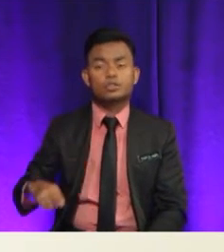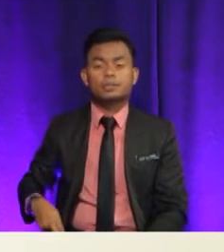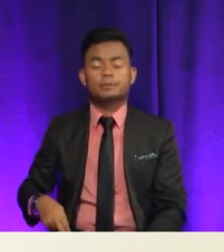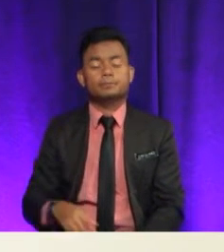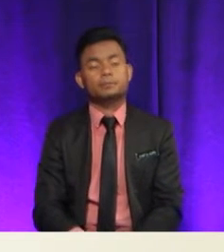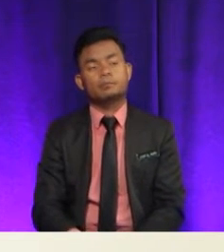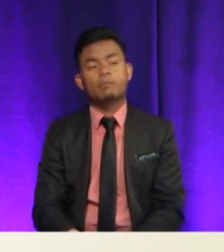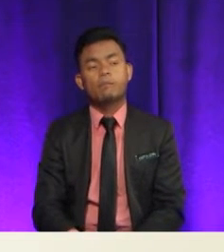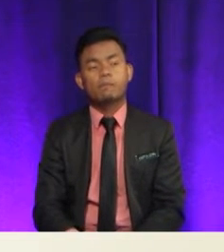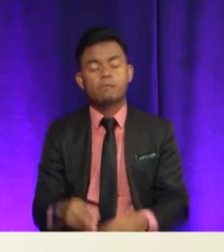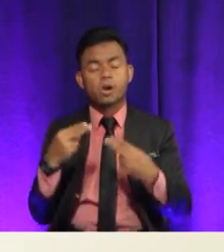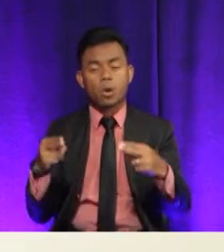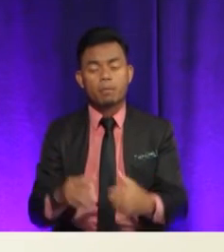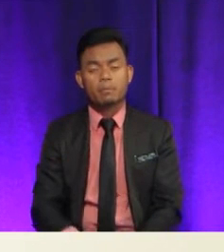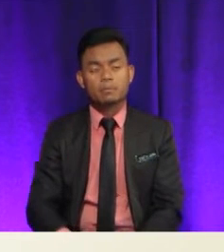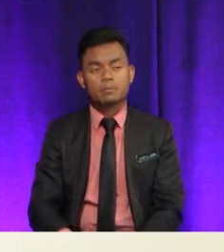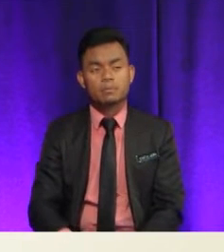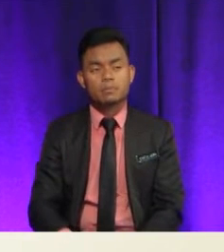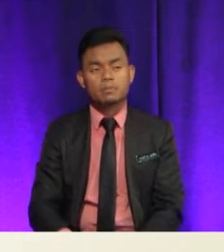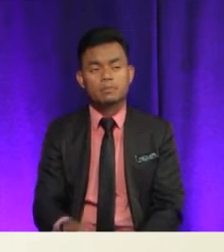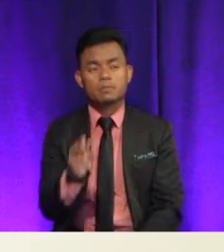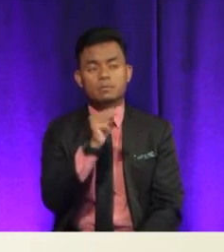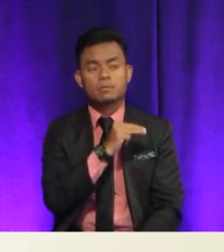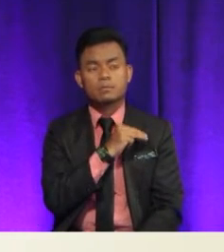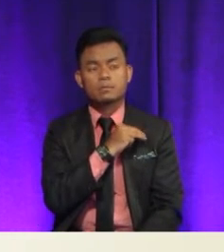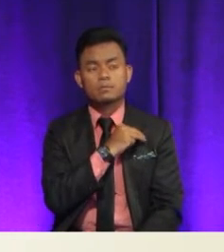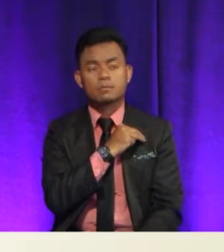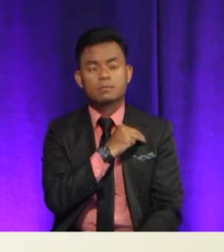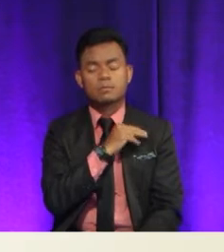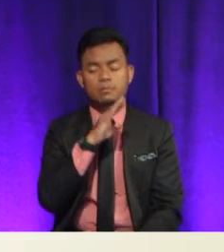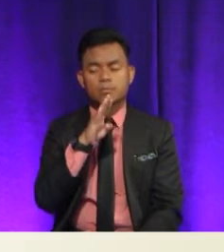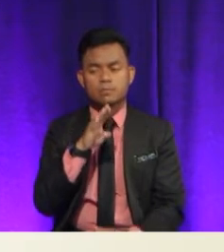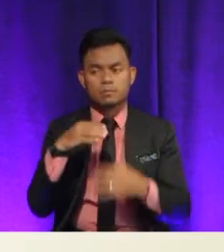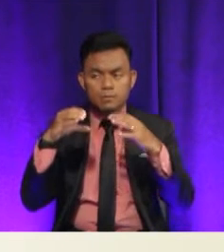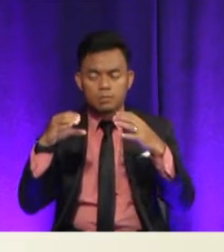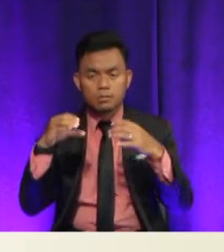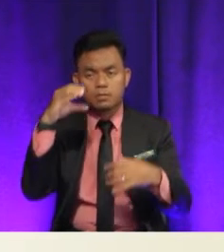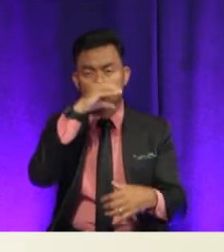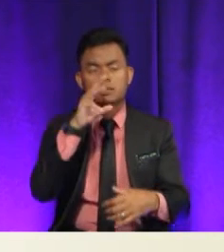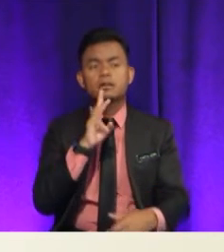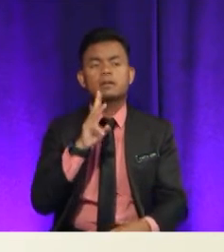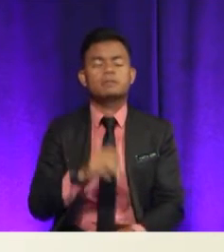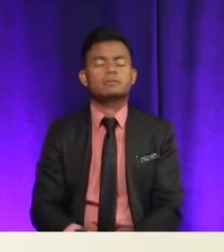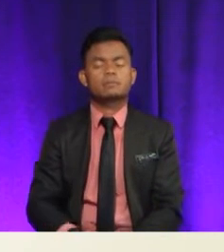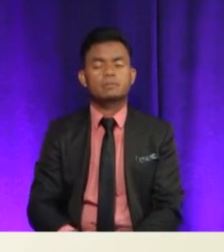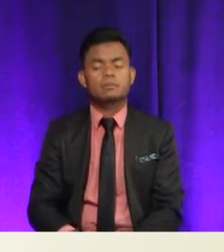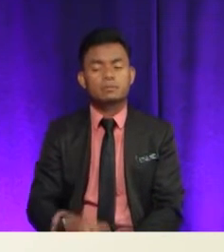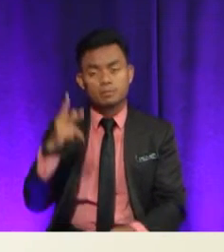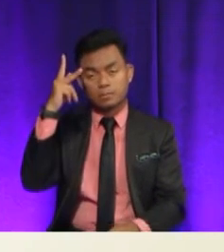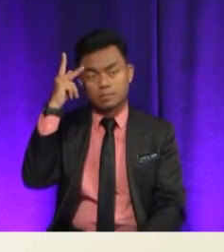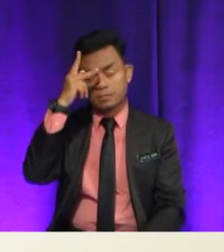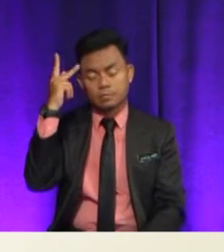uraiannya menteri bergegas mencarikan air di sekitar kawasan hutan karena memenuhi